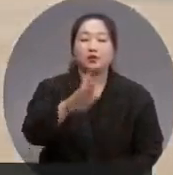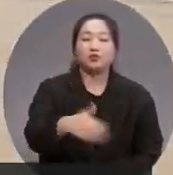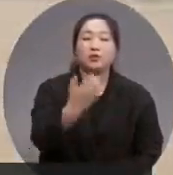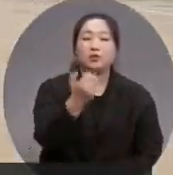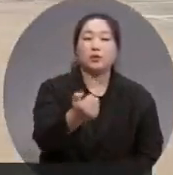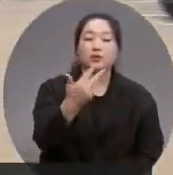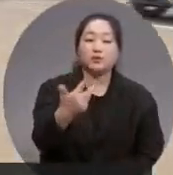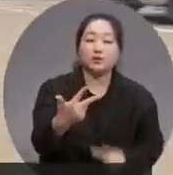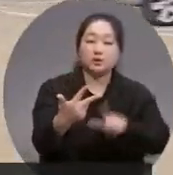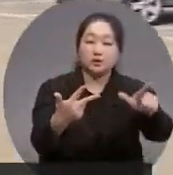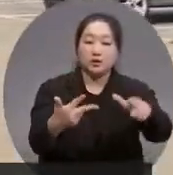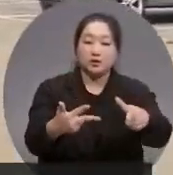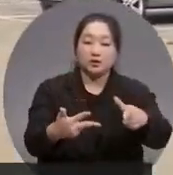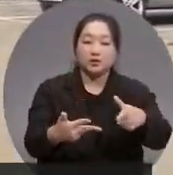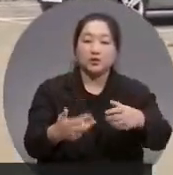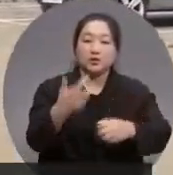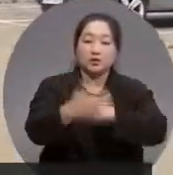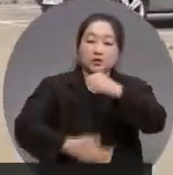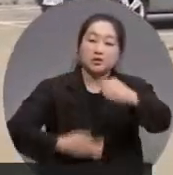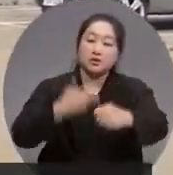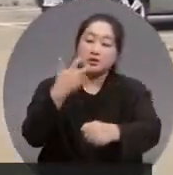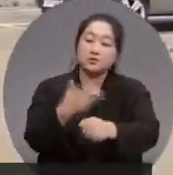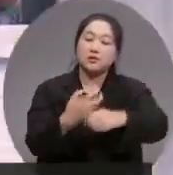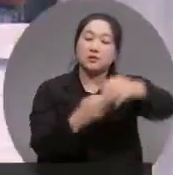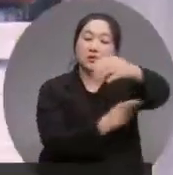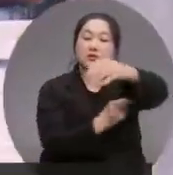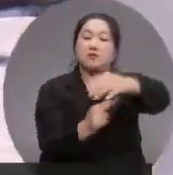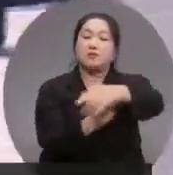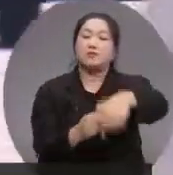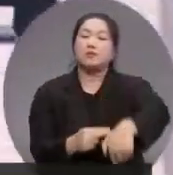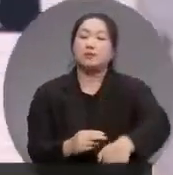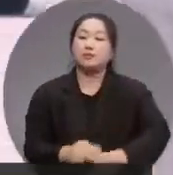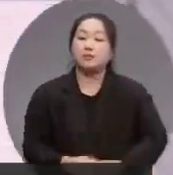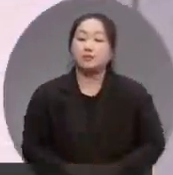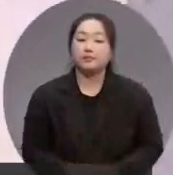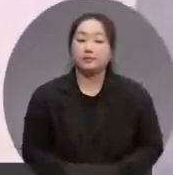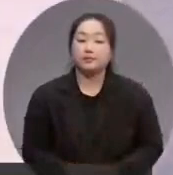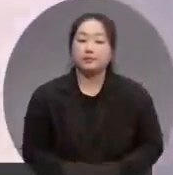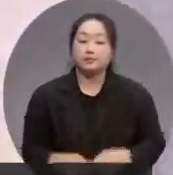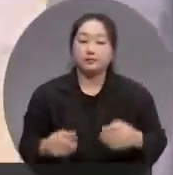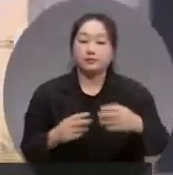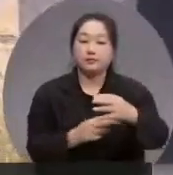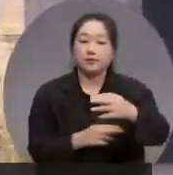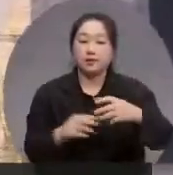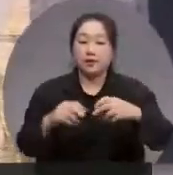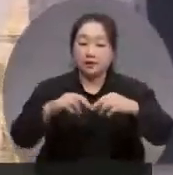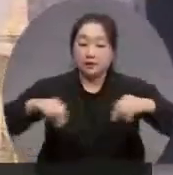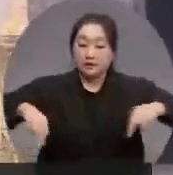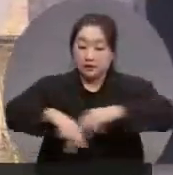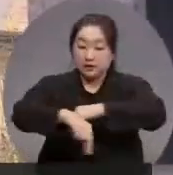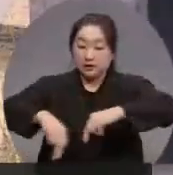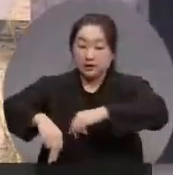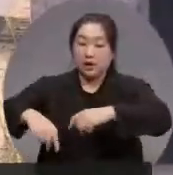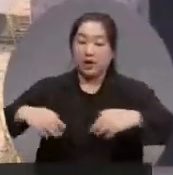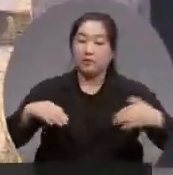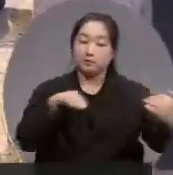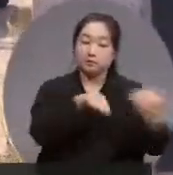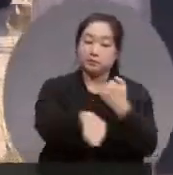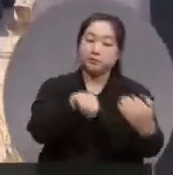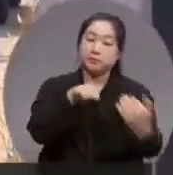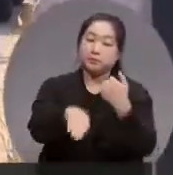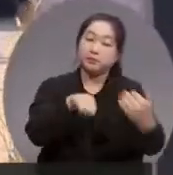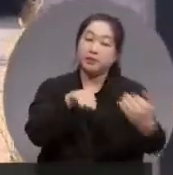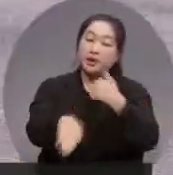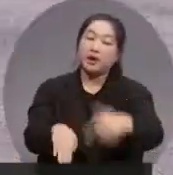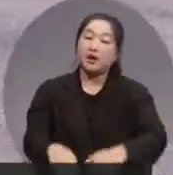1957년 준공돼 70년 가까이 된 한 교량. 인도교가 붙어있는 한 개 차로에서 차들이 양방향 출세 없이